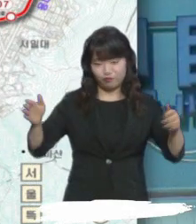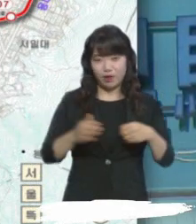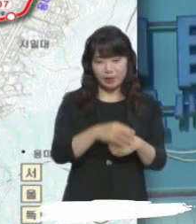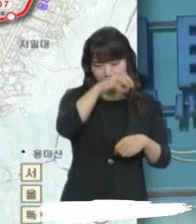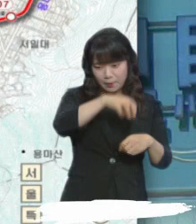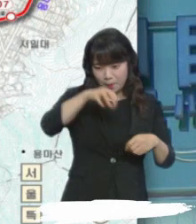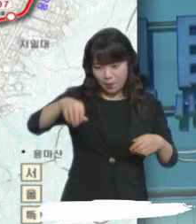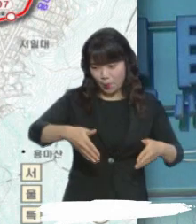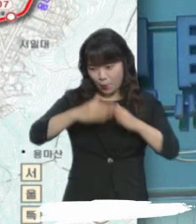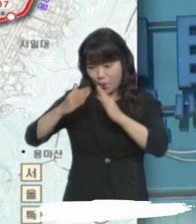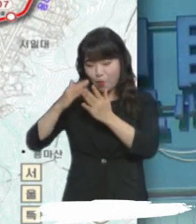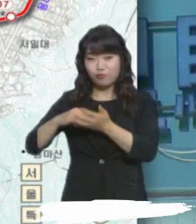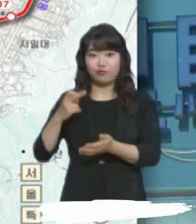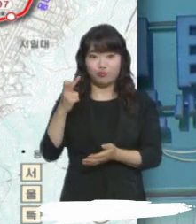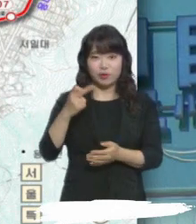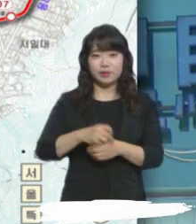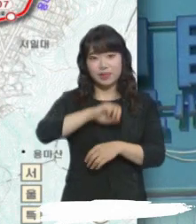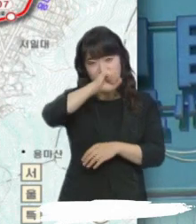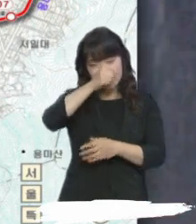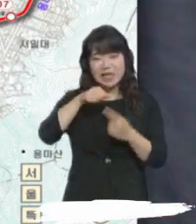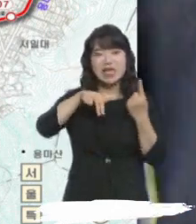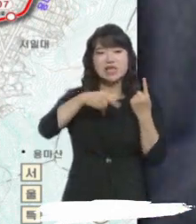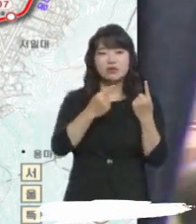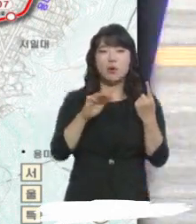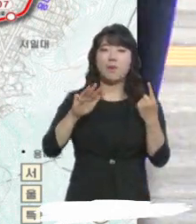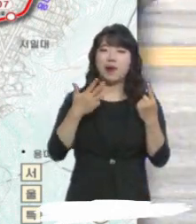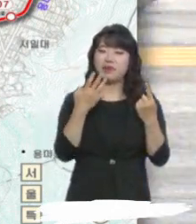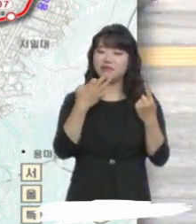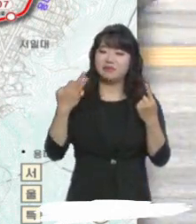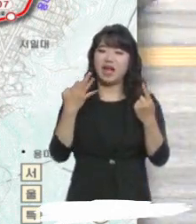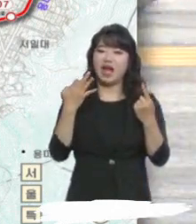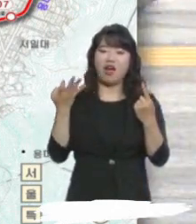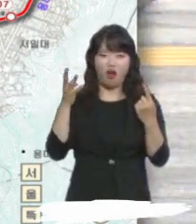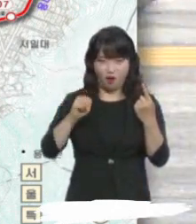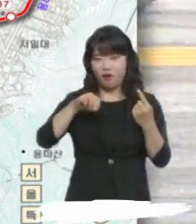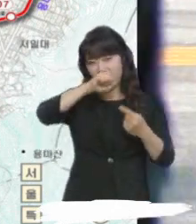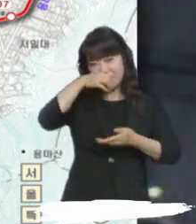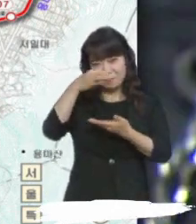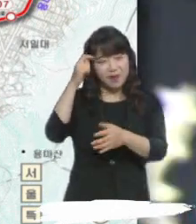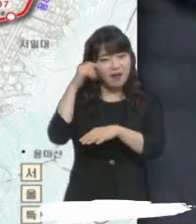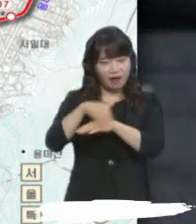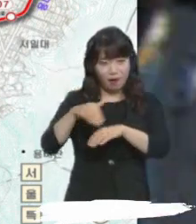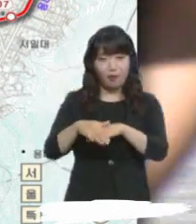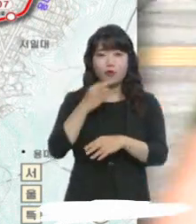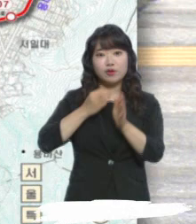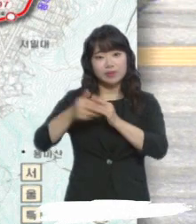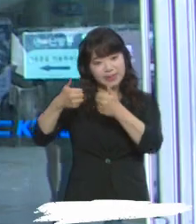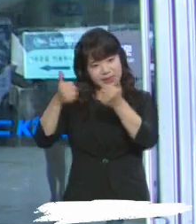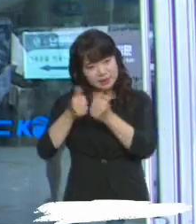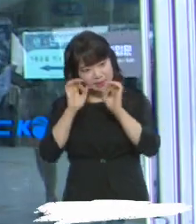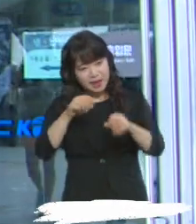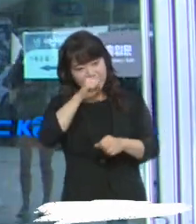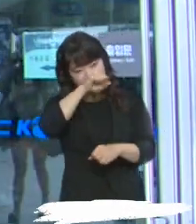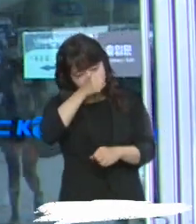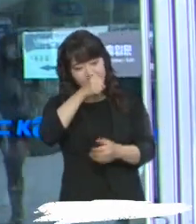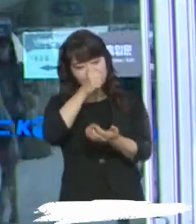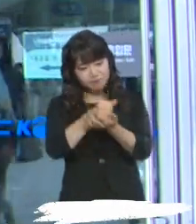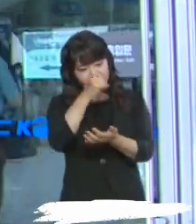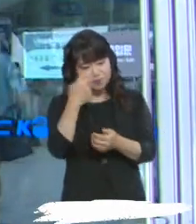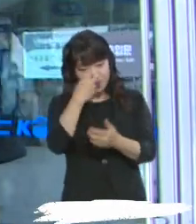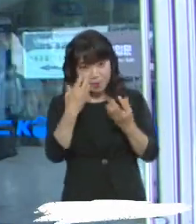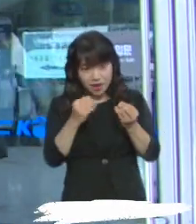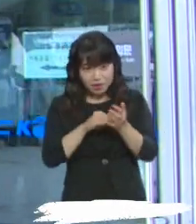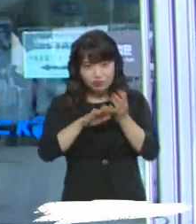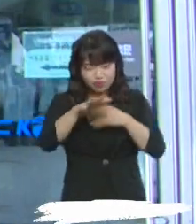12개 역사로 구성되며 총사업비는 1조 814억 원입니다. 서울시는 예비타당성 조사 통과 후 기본계획,